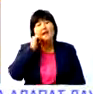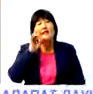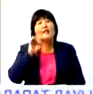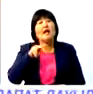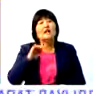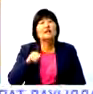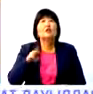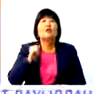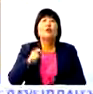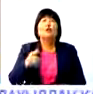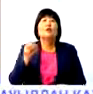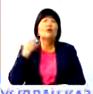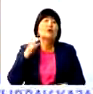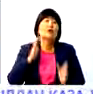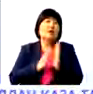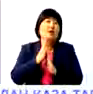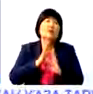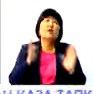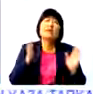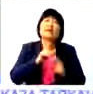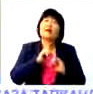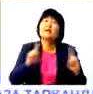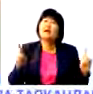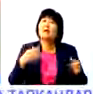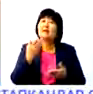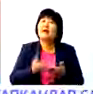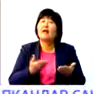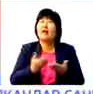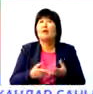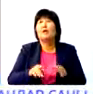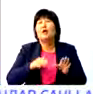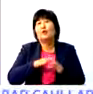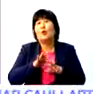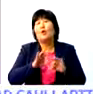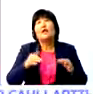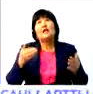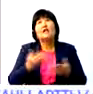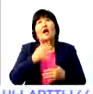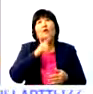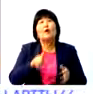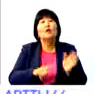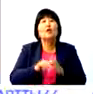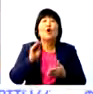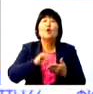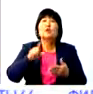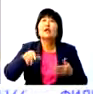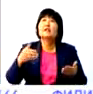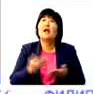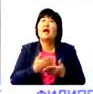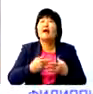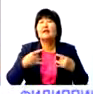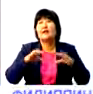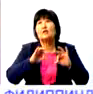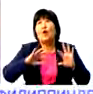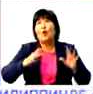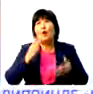сыр елінің флорасы мен фаунасы жайлы таңғажайып табиғат деректі хабарлар циклімен толықты. Жаңа маусымнан бастап журналистер жаңалықтар шығарылымына